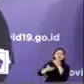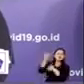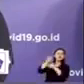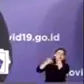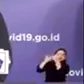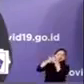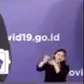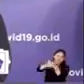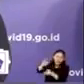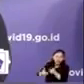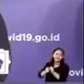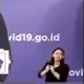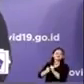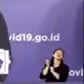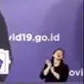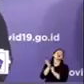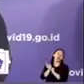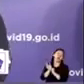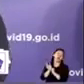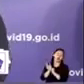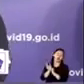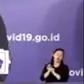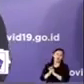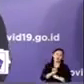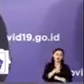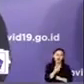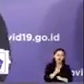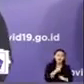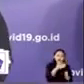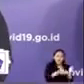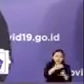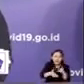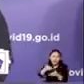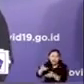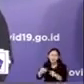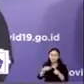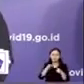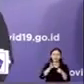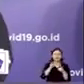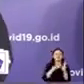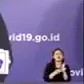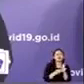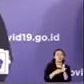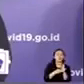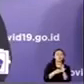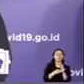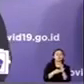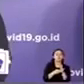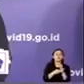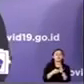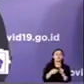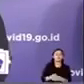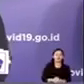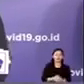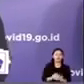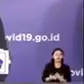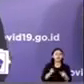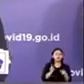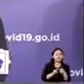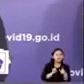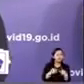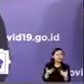izin edar dari Badan POM yaitu mulai dari in Vitro anime sampai dengan Porsche marketing drag Kemudian yang kedua